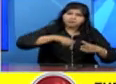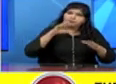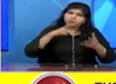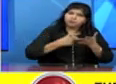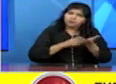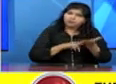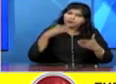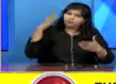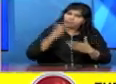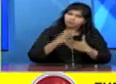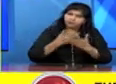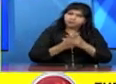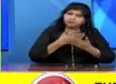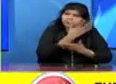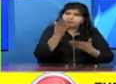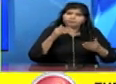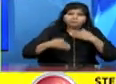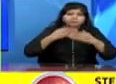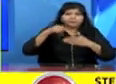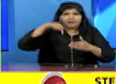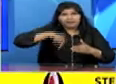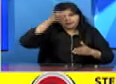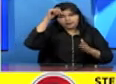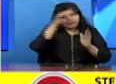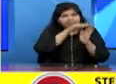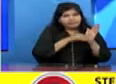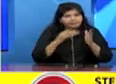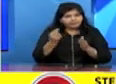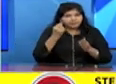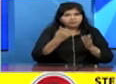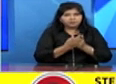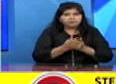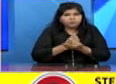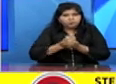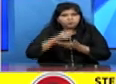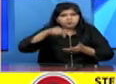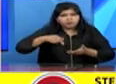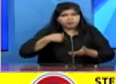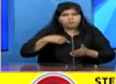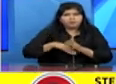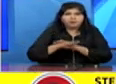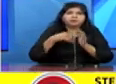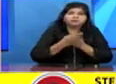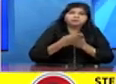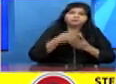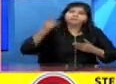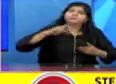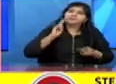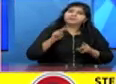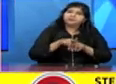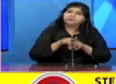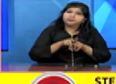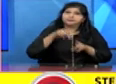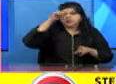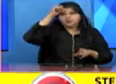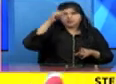रोकने के लिए जो तमाम कदम भारतवासियों ने उठाए हैं, जो प्रयास अभी हम कर रहे हैं, वही